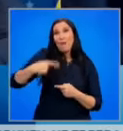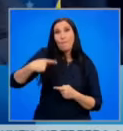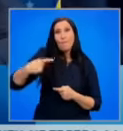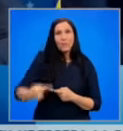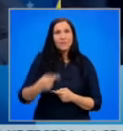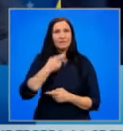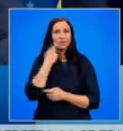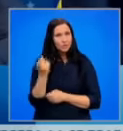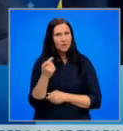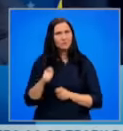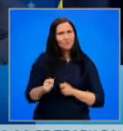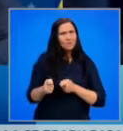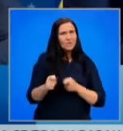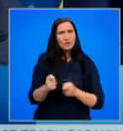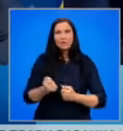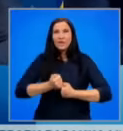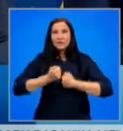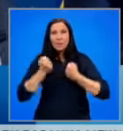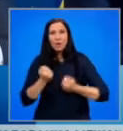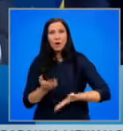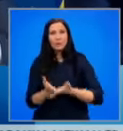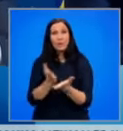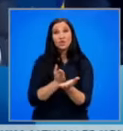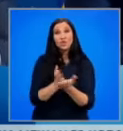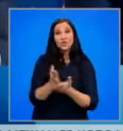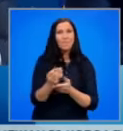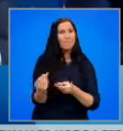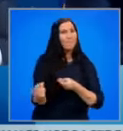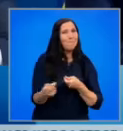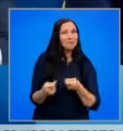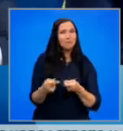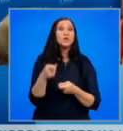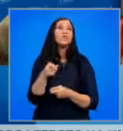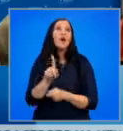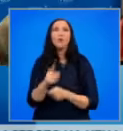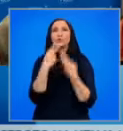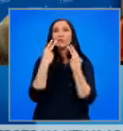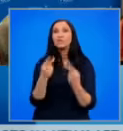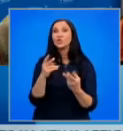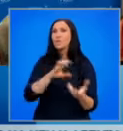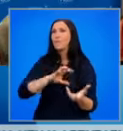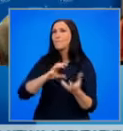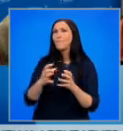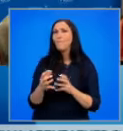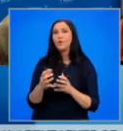последващата година. Изнудване, заплахи, подкрепа чрез пазарлъци, това е което се вижда на